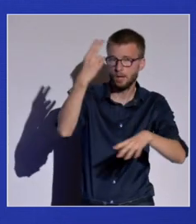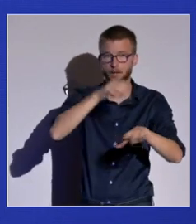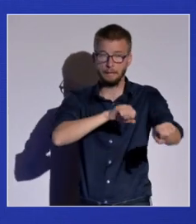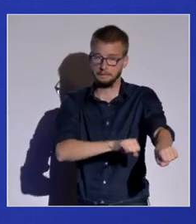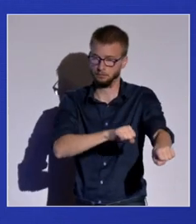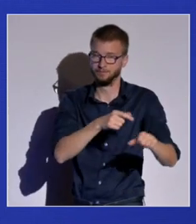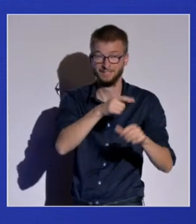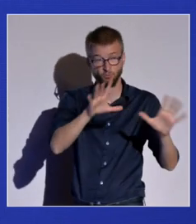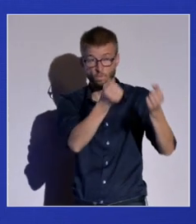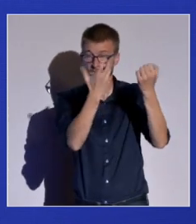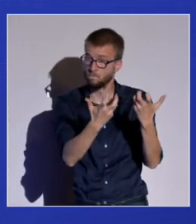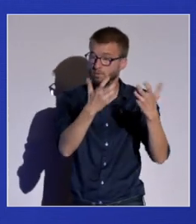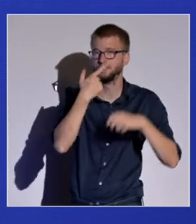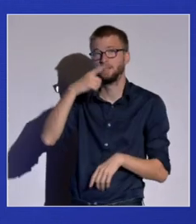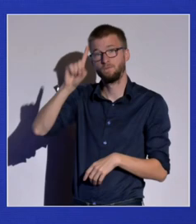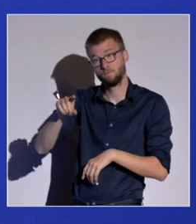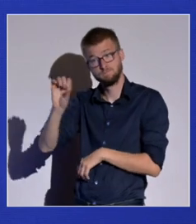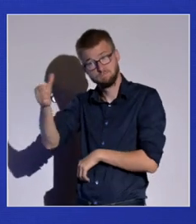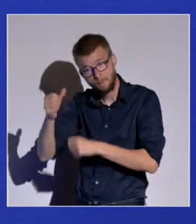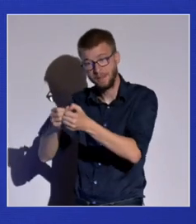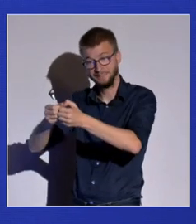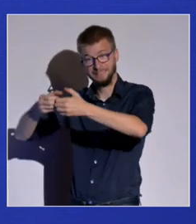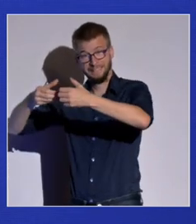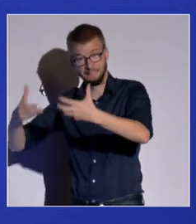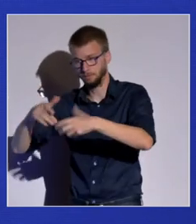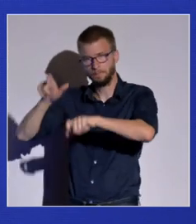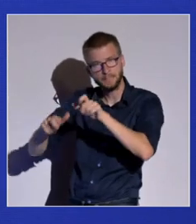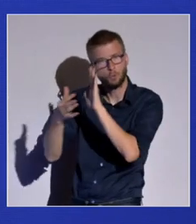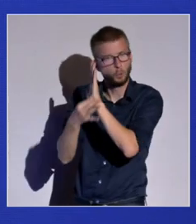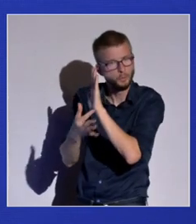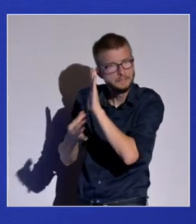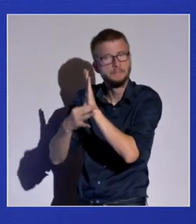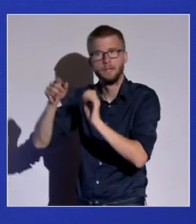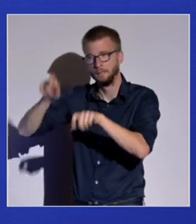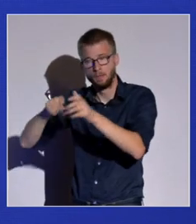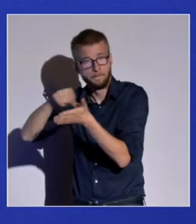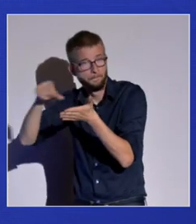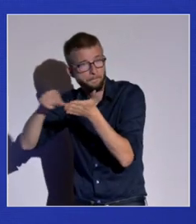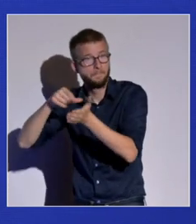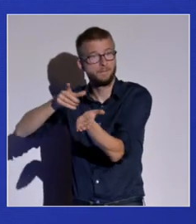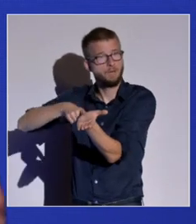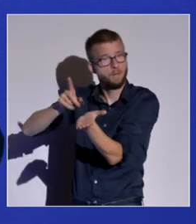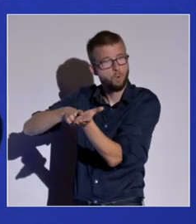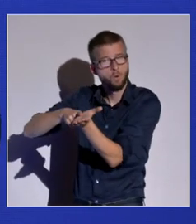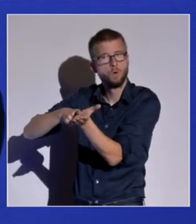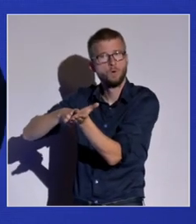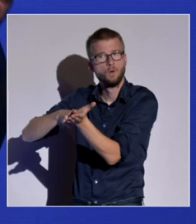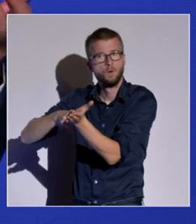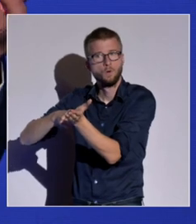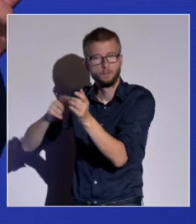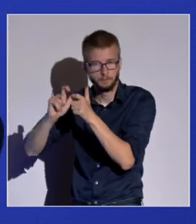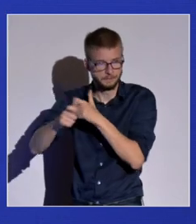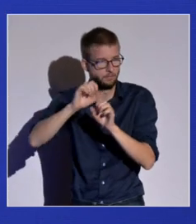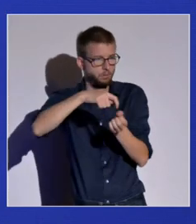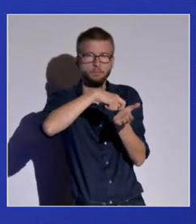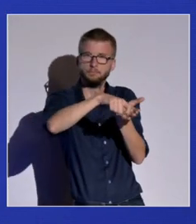nous soyons assez nombreux pour que ceux qui cotisent et ceux qui paient des impôts puissent permettre d'assumer